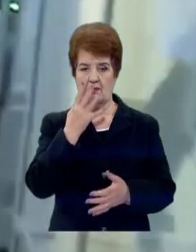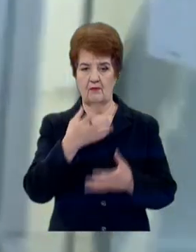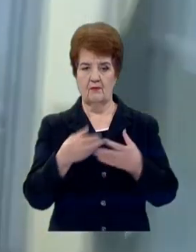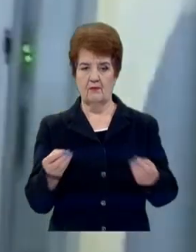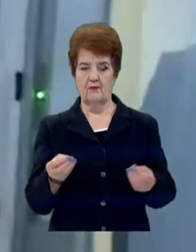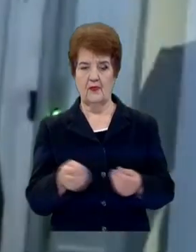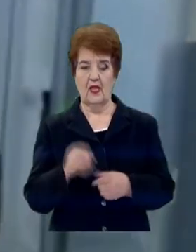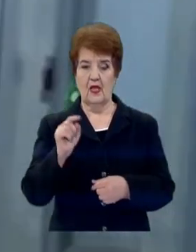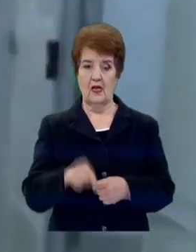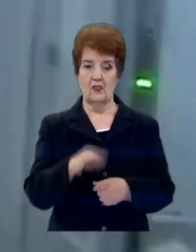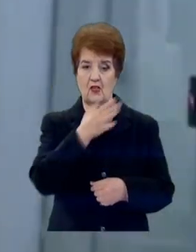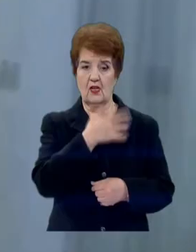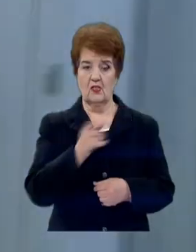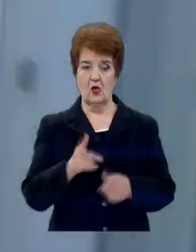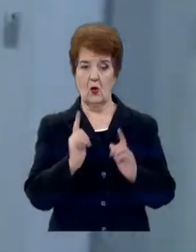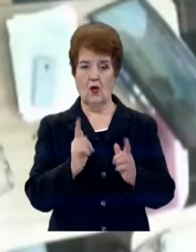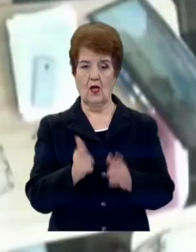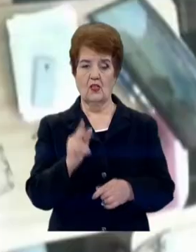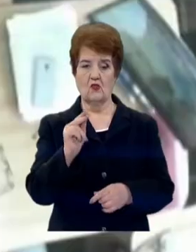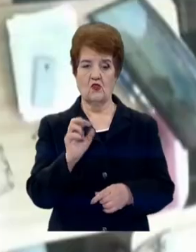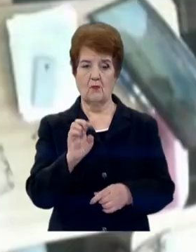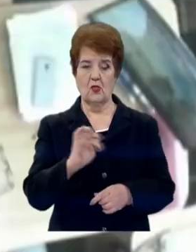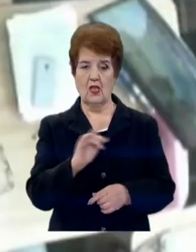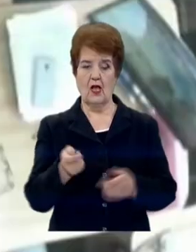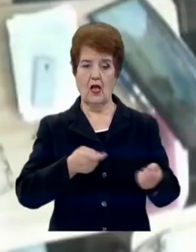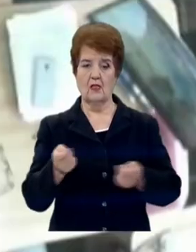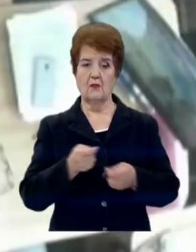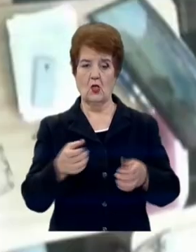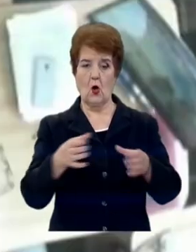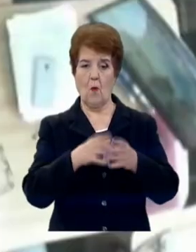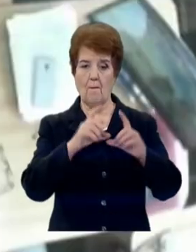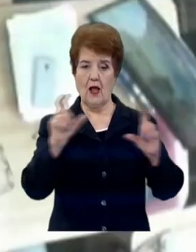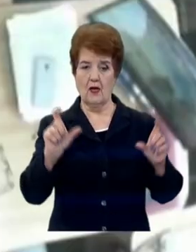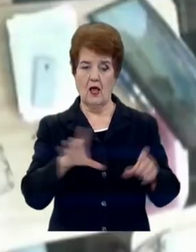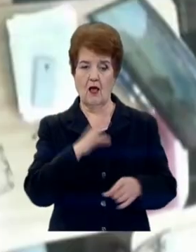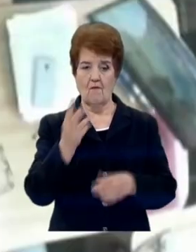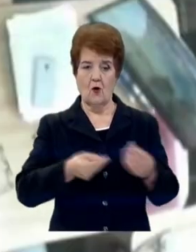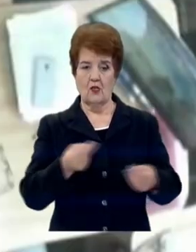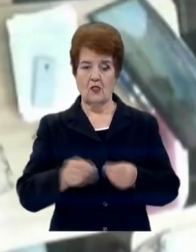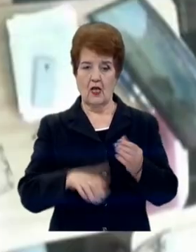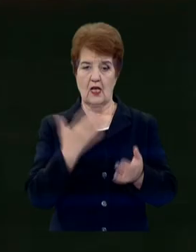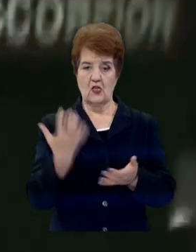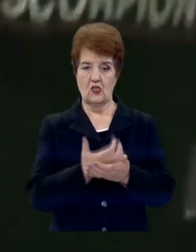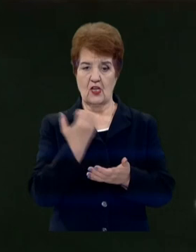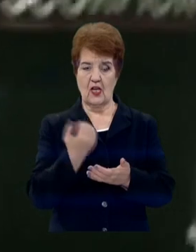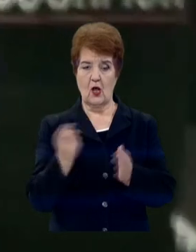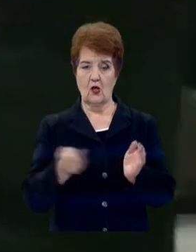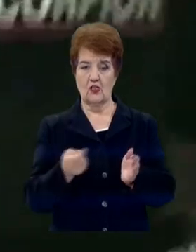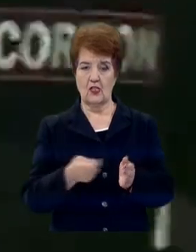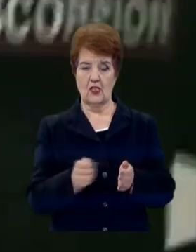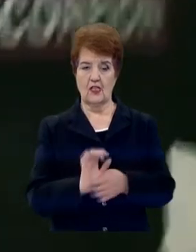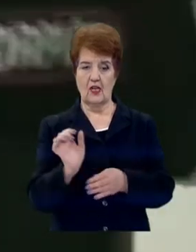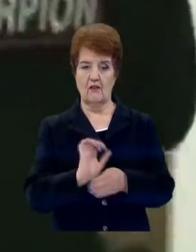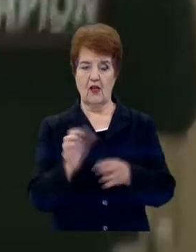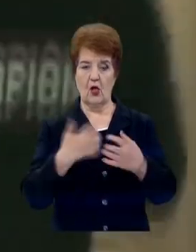dat. În același timp, cu acordul Svetlanei Cibotare, administratorul unei companii care a fost desemnat câștigătorul licitației pentru livrarea